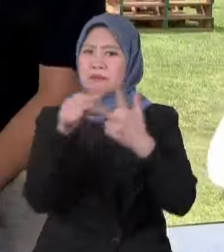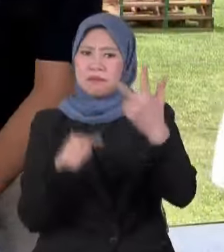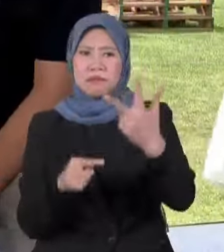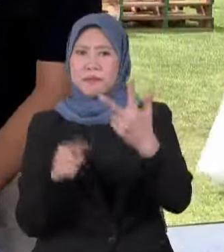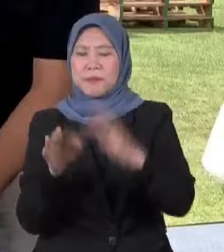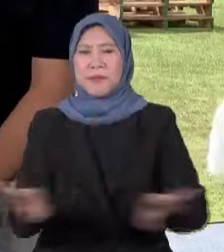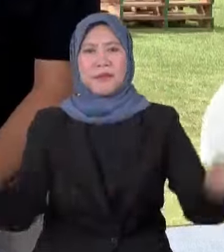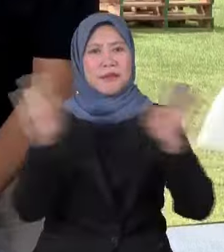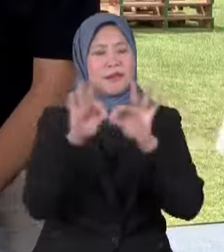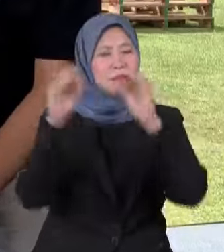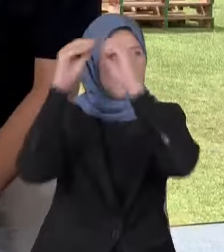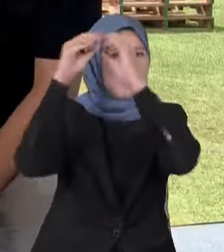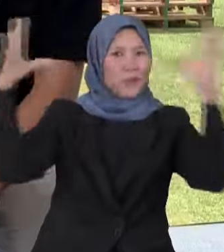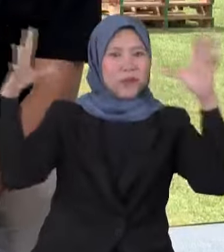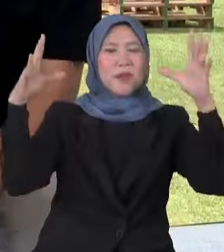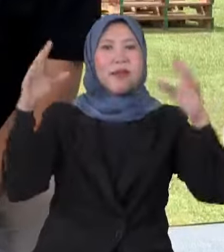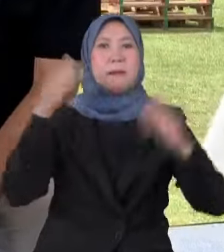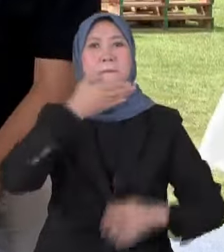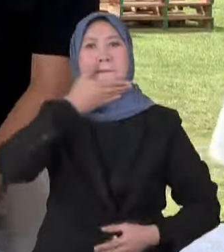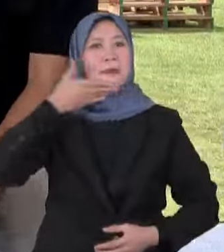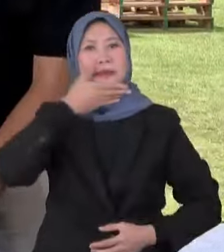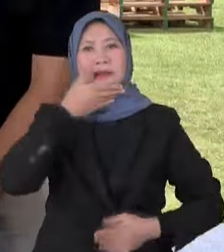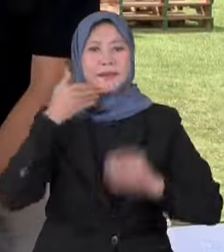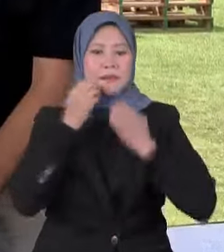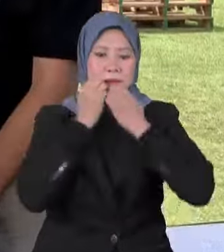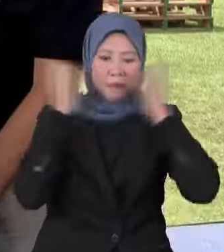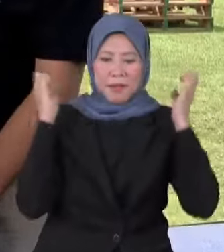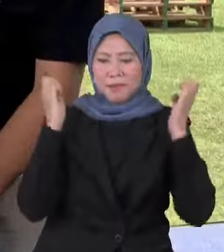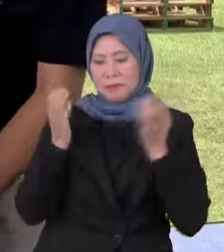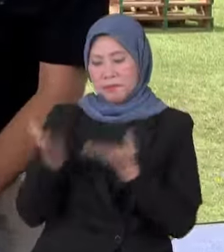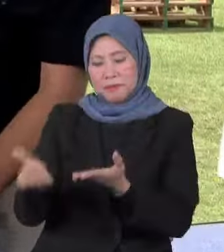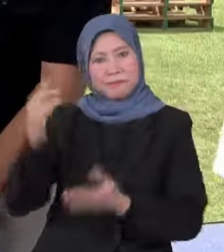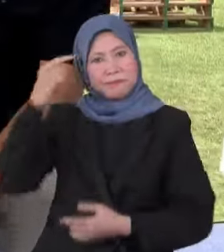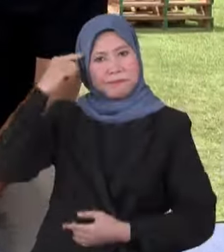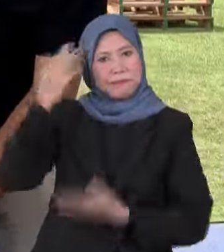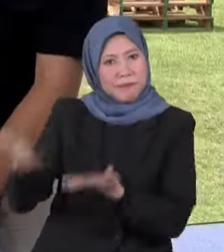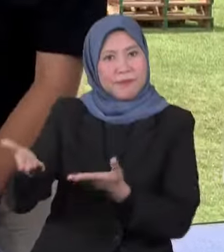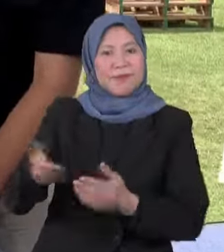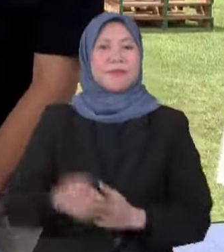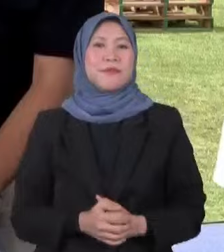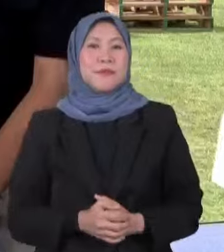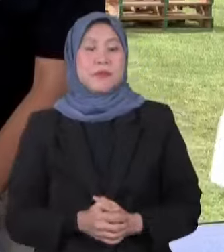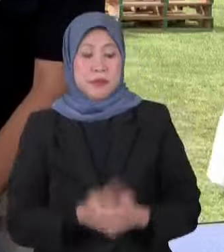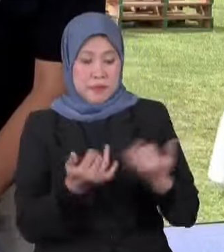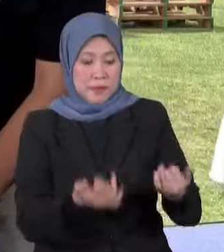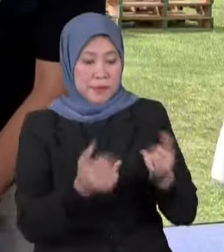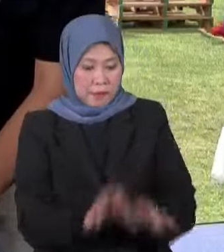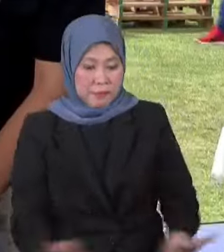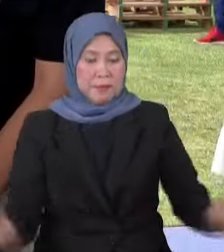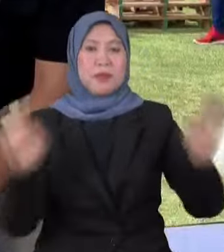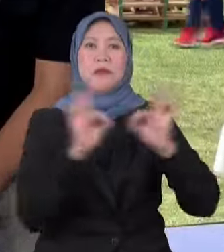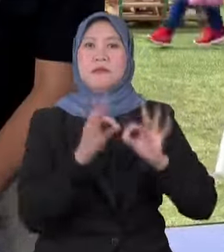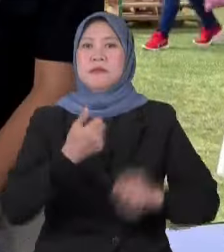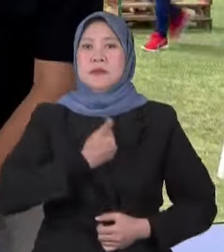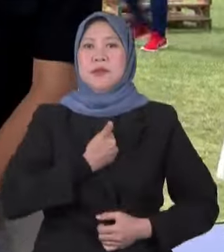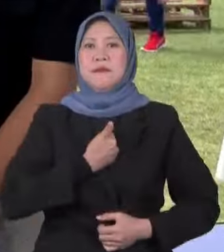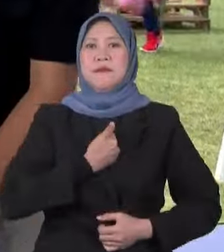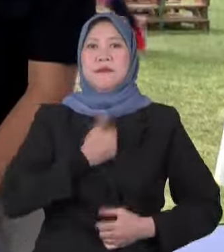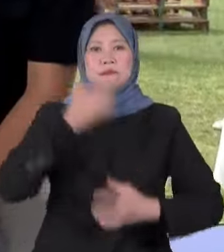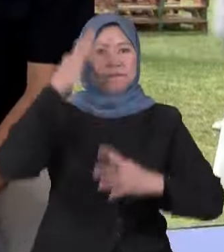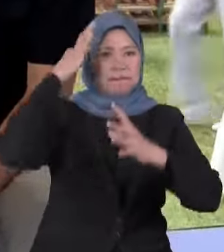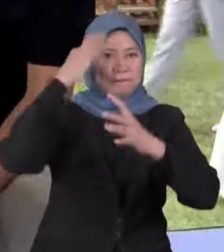penting untuk menggambarkan seorang belia itu hebat. Bagi YB, pandangan? Saya rasa yang paling penting adalah self-confidence.